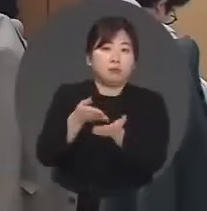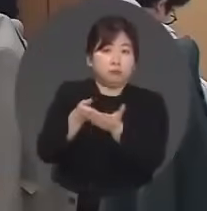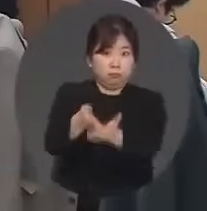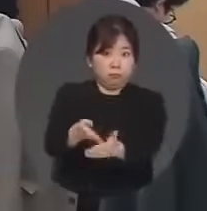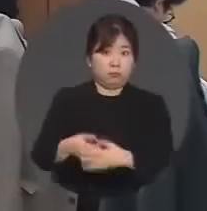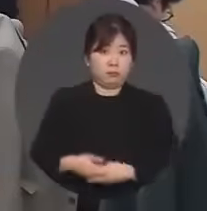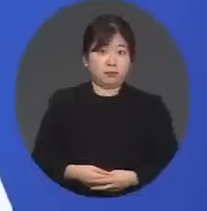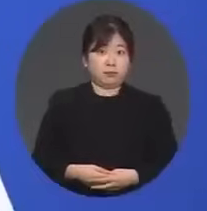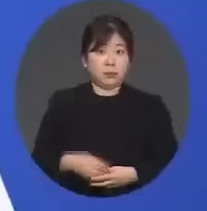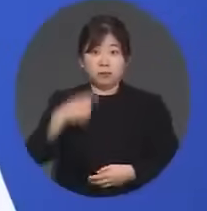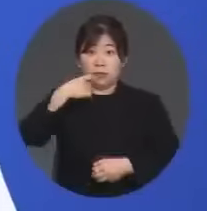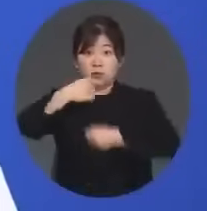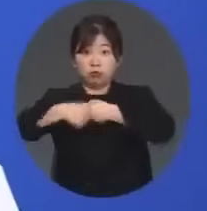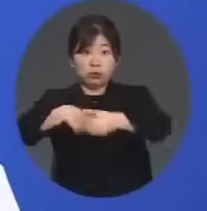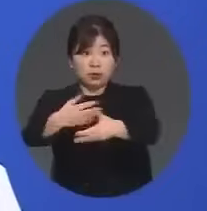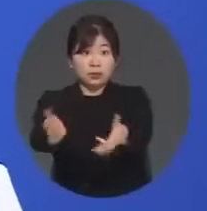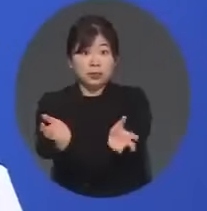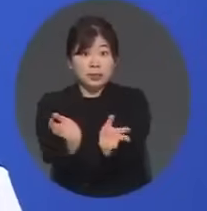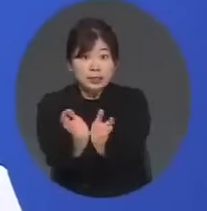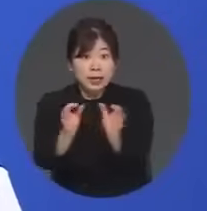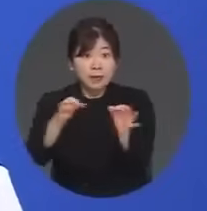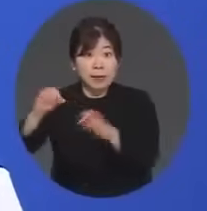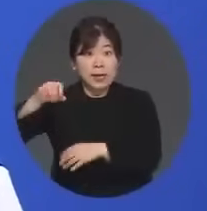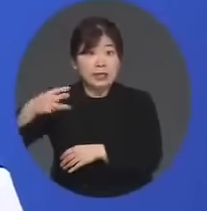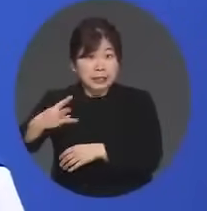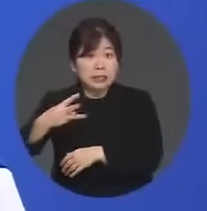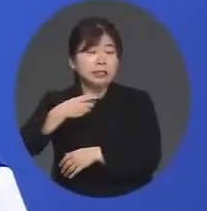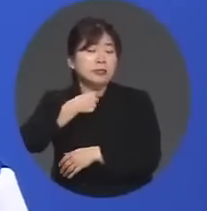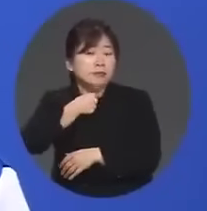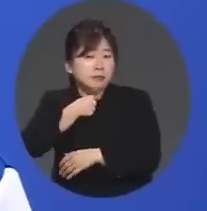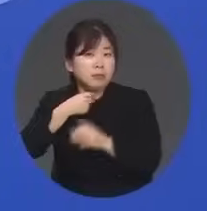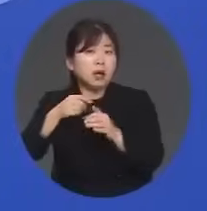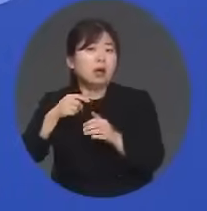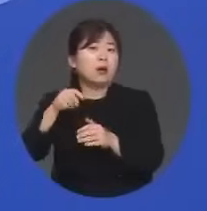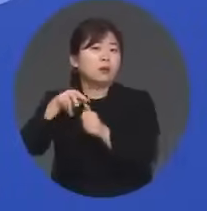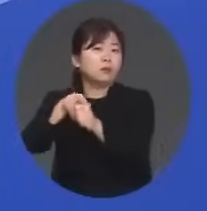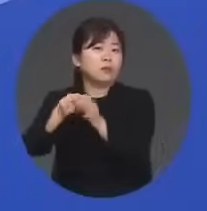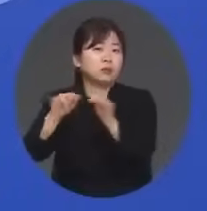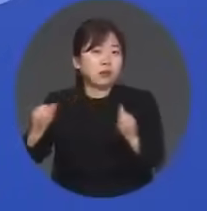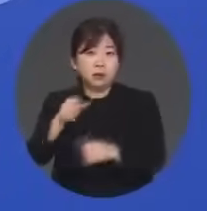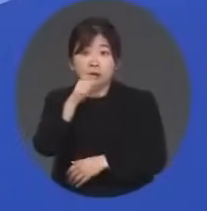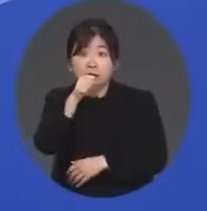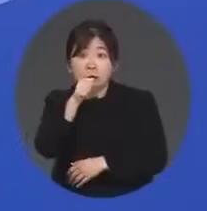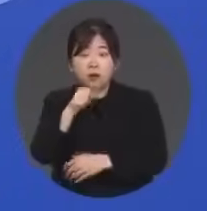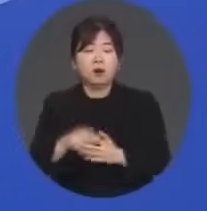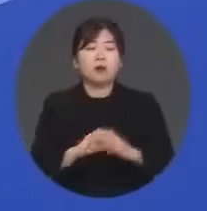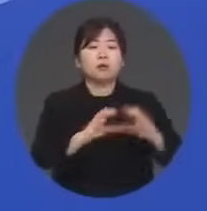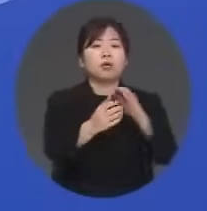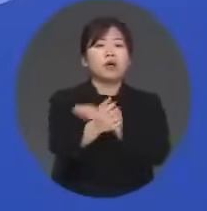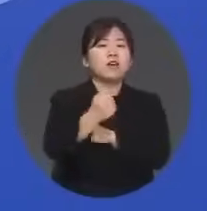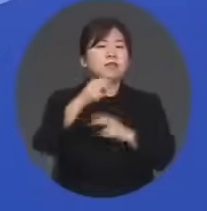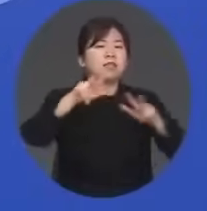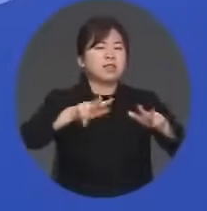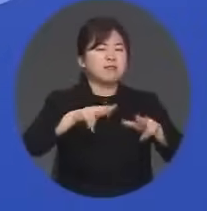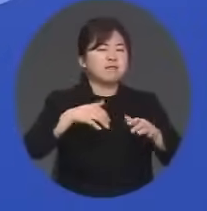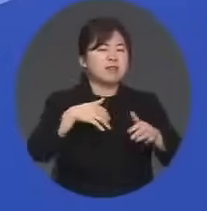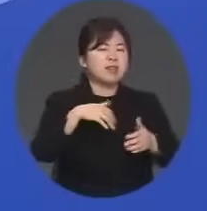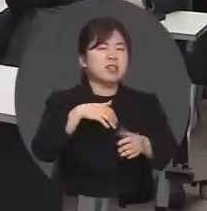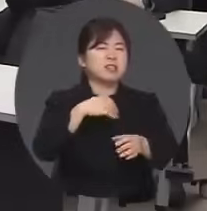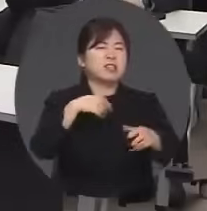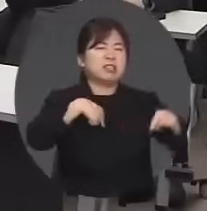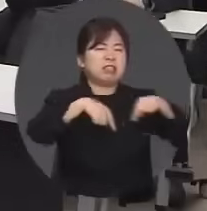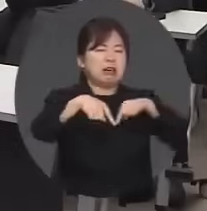더불어민주당의 김해을 예비 후보들도 기자회견을 열고 국민의힘은 의석수가 필요했던 것이고 조 의원은